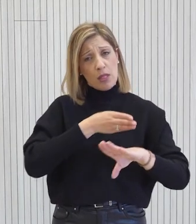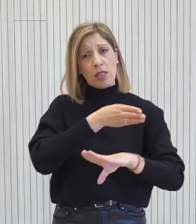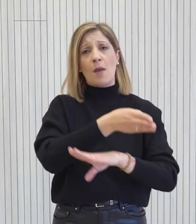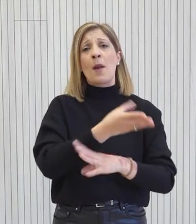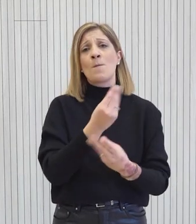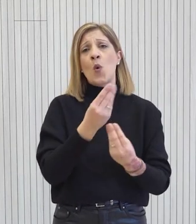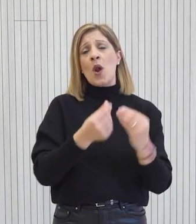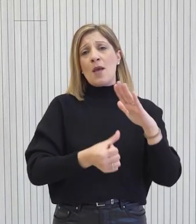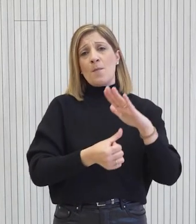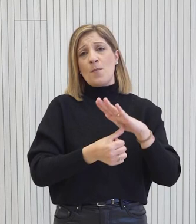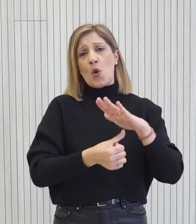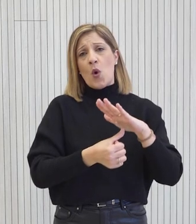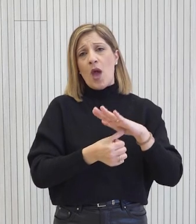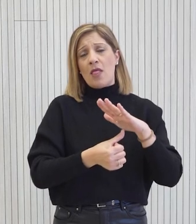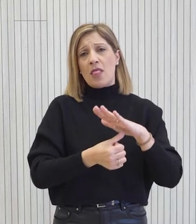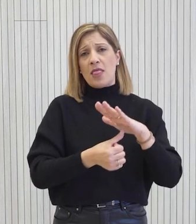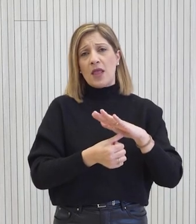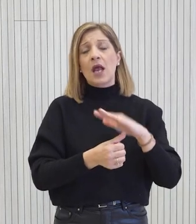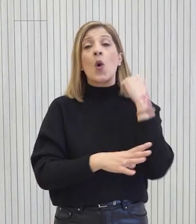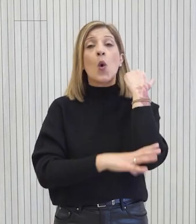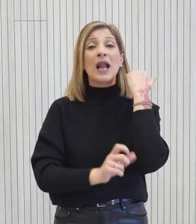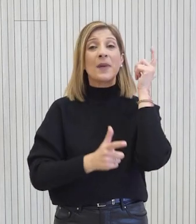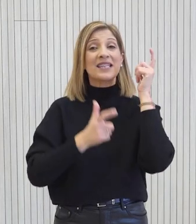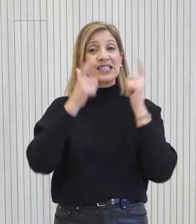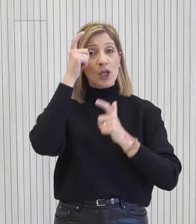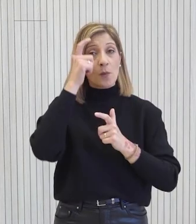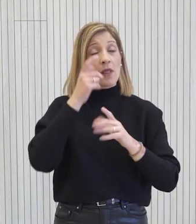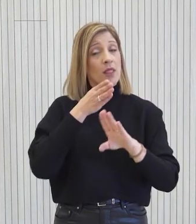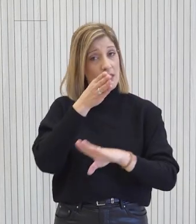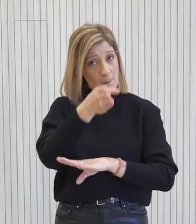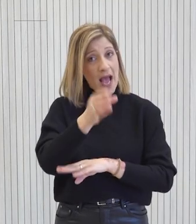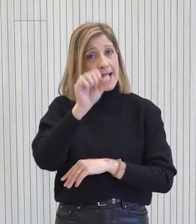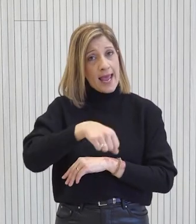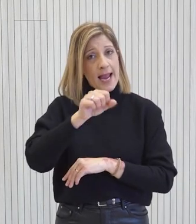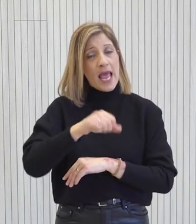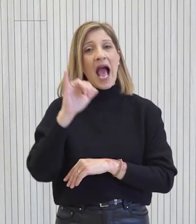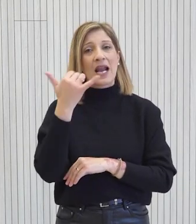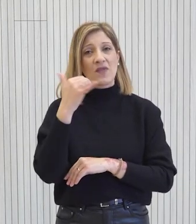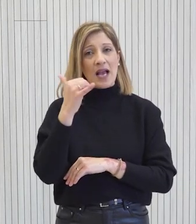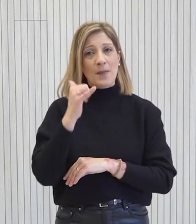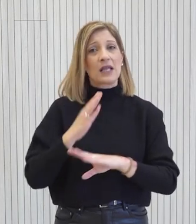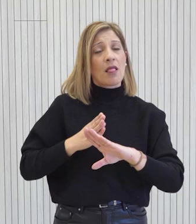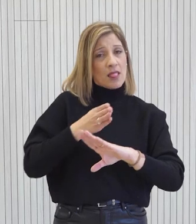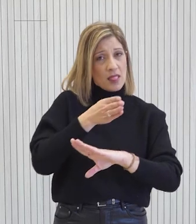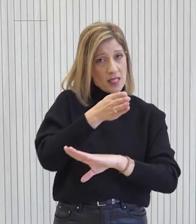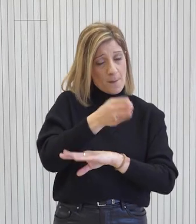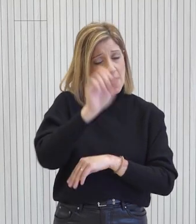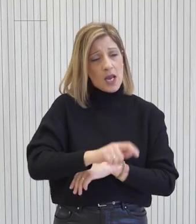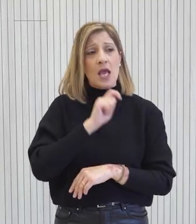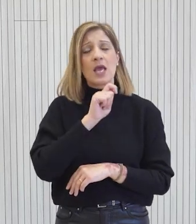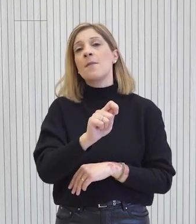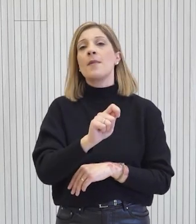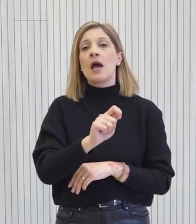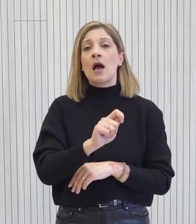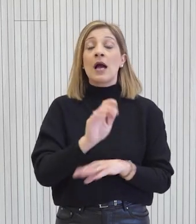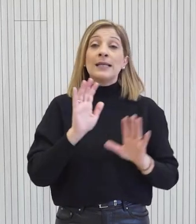παρεμβάσεις των αρχηγών κρατών. Ο Γενικός Γραμματέας των ΗΕ, ναι, θα είναι εκεί. Έχει ήδη δηλώσει ότι θα παρευρεθεί στην Σύνοδο για την Κλιματική